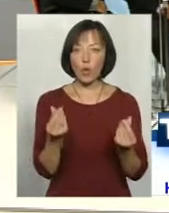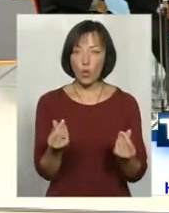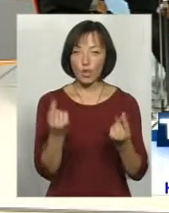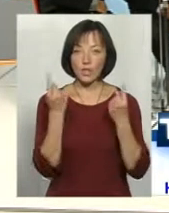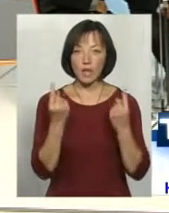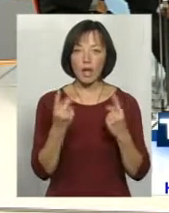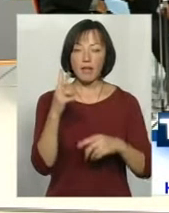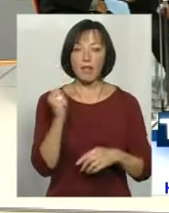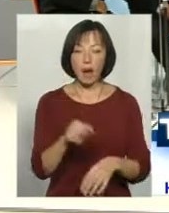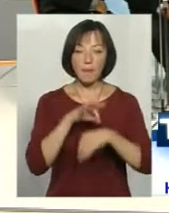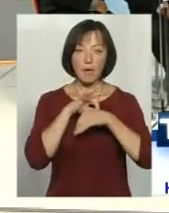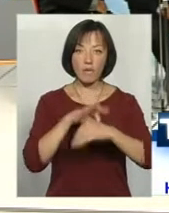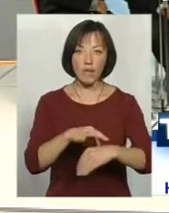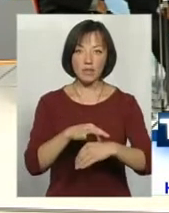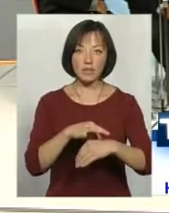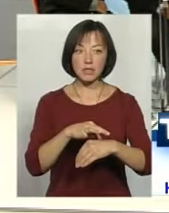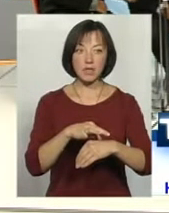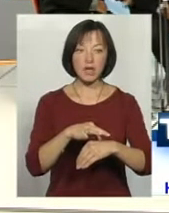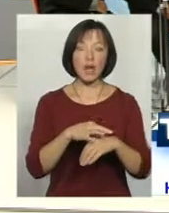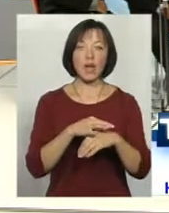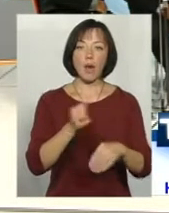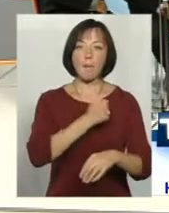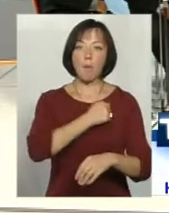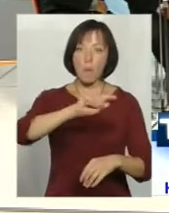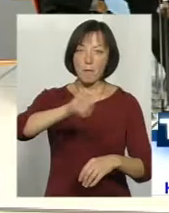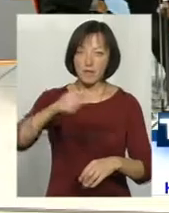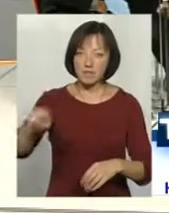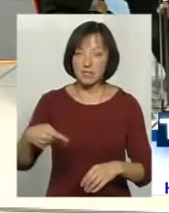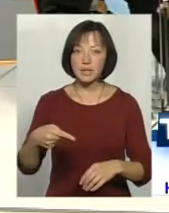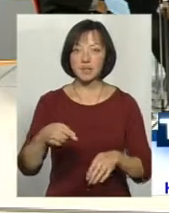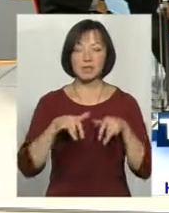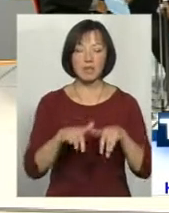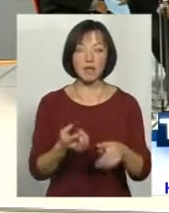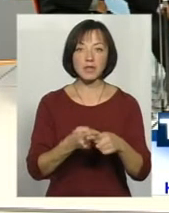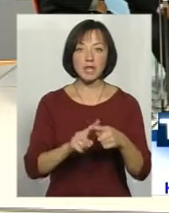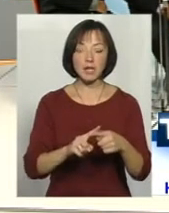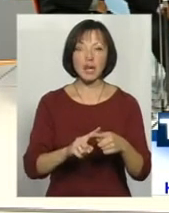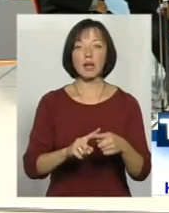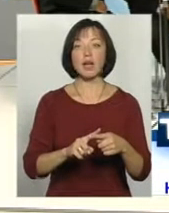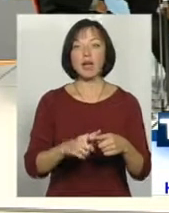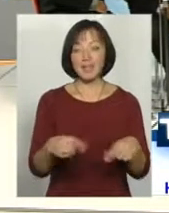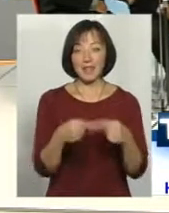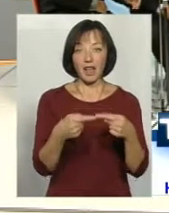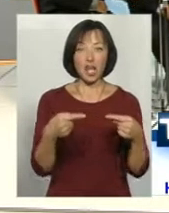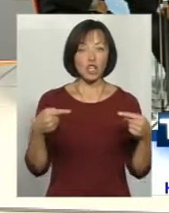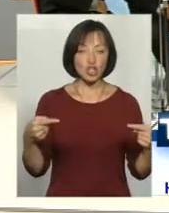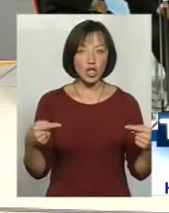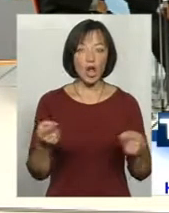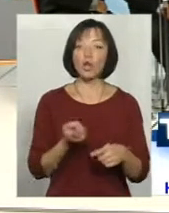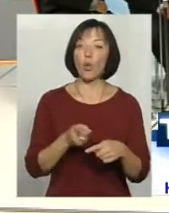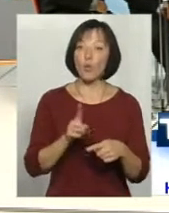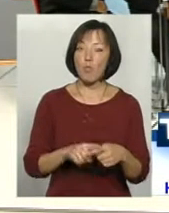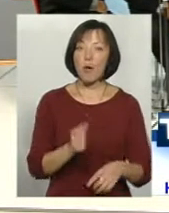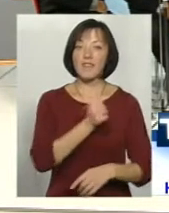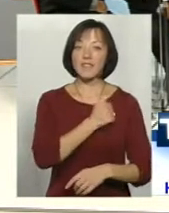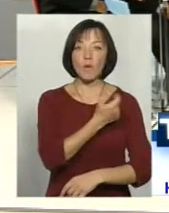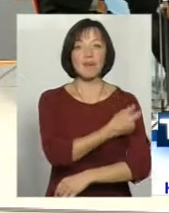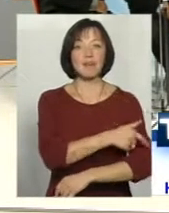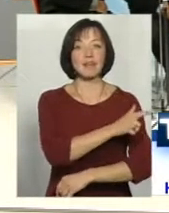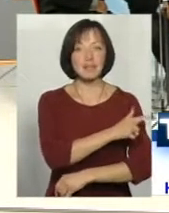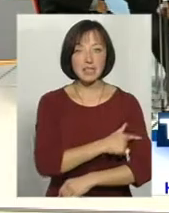значні кошти на проведення мобілізаційних заходів по призову цих військовослужбовців і таке інше. Тому військова